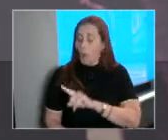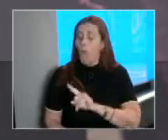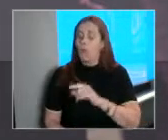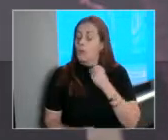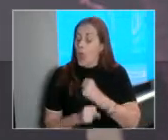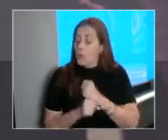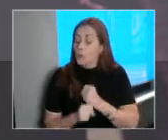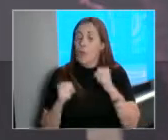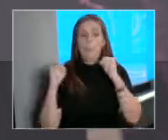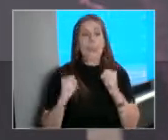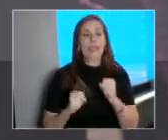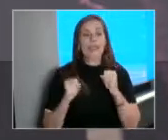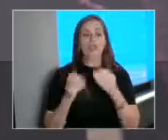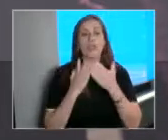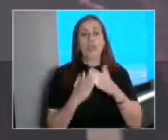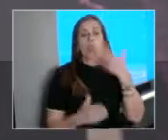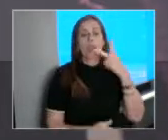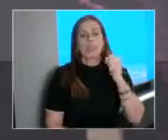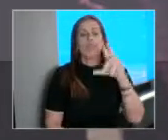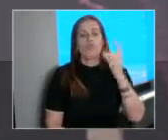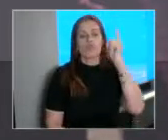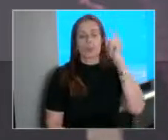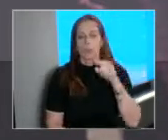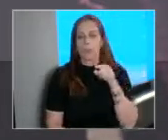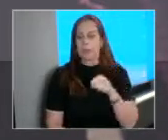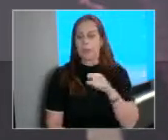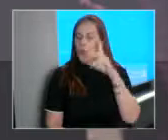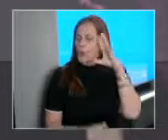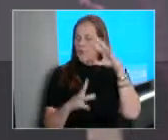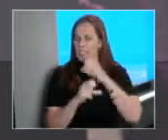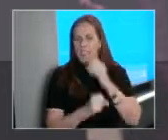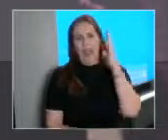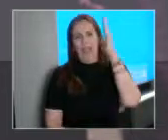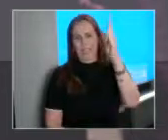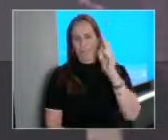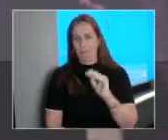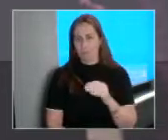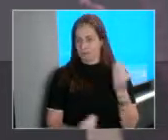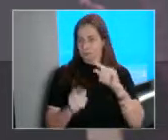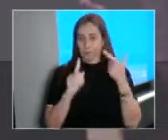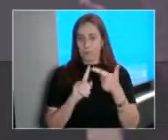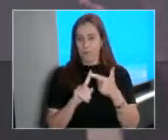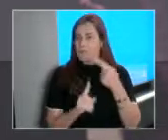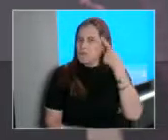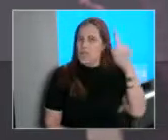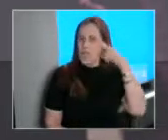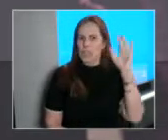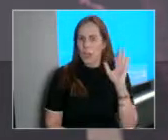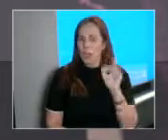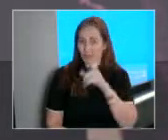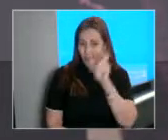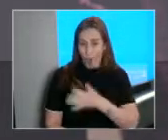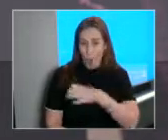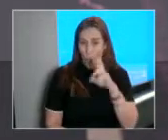יבנו תשתיות שיעזרו לעוד 20 ו-30 שנה. אז יש תפיסה ארוכת טווח. והדבר השני זה יזמות.